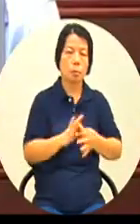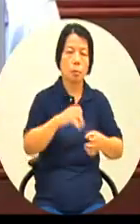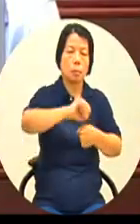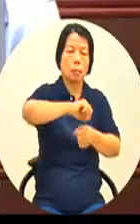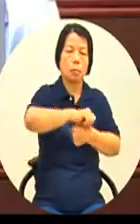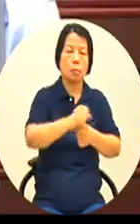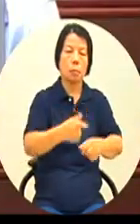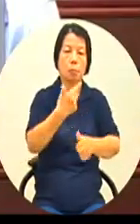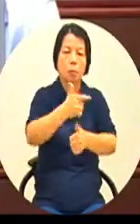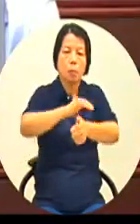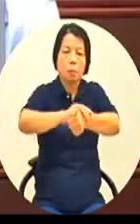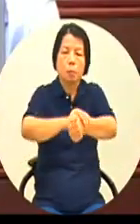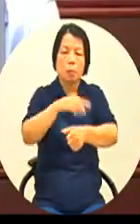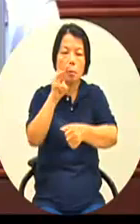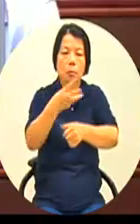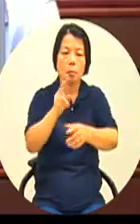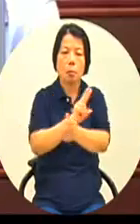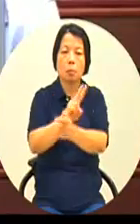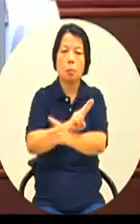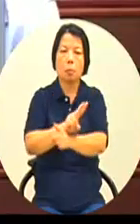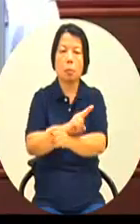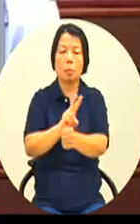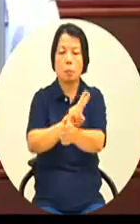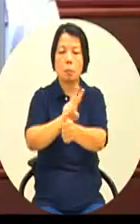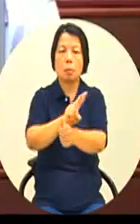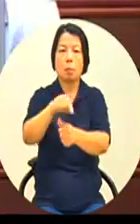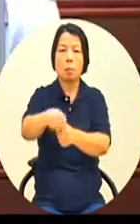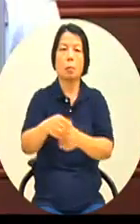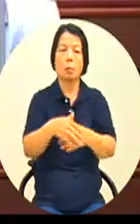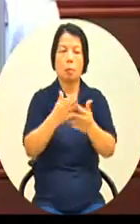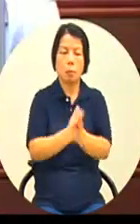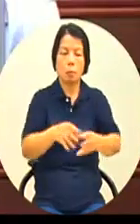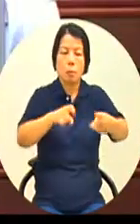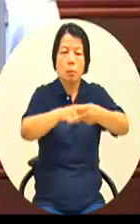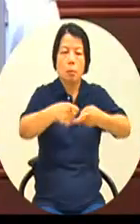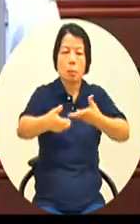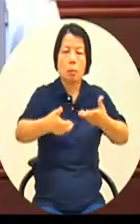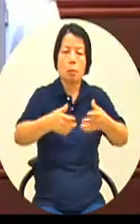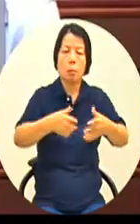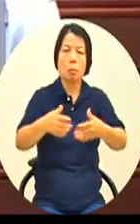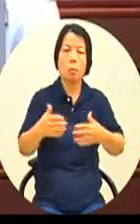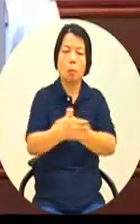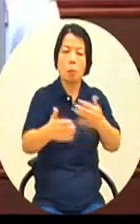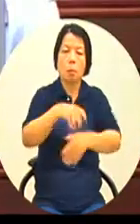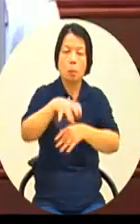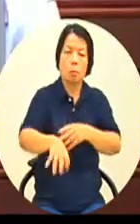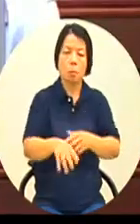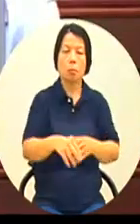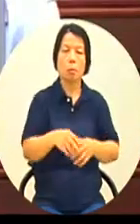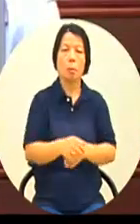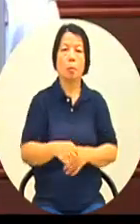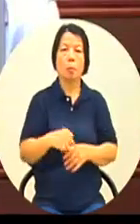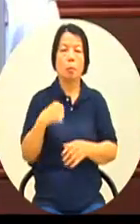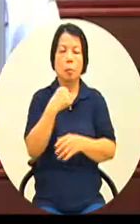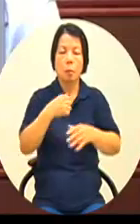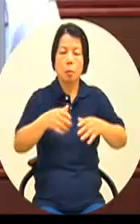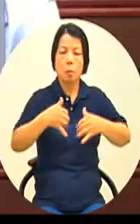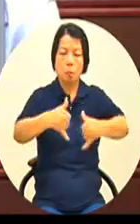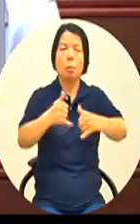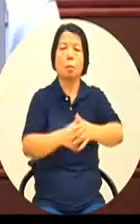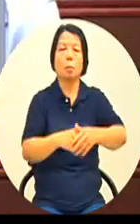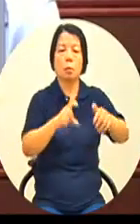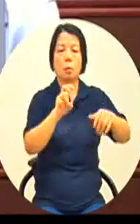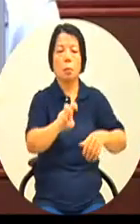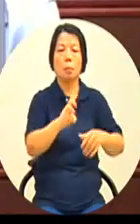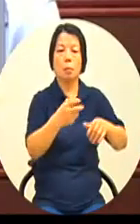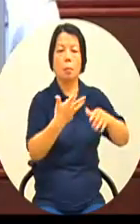啊、三林啊、哈等等这些，我们目前知道公路总局有被利用那台28线哈，做那个国道十